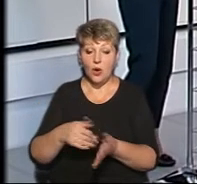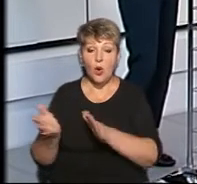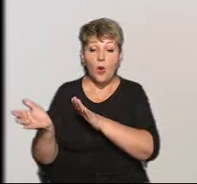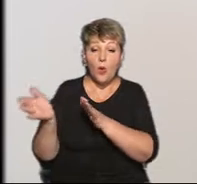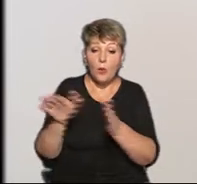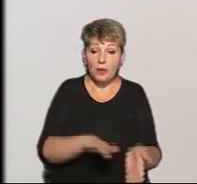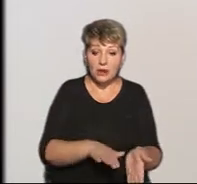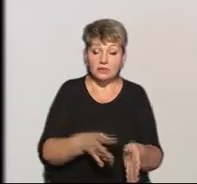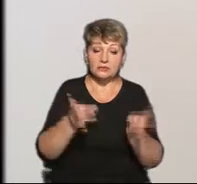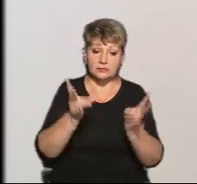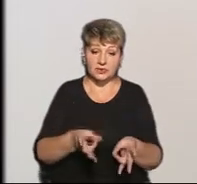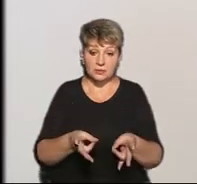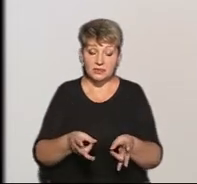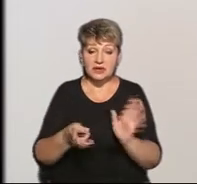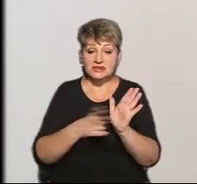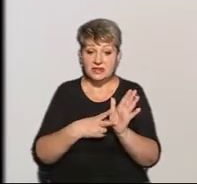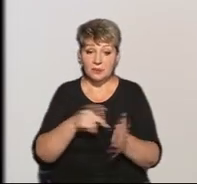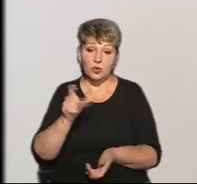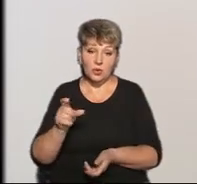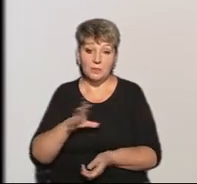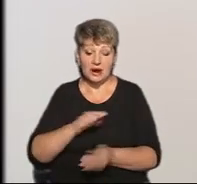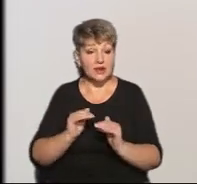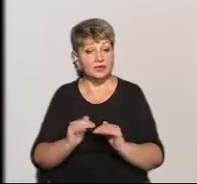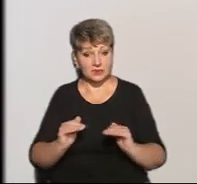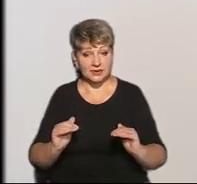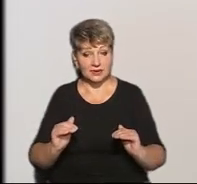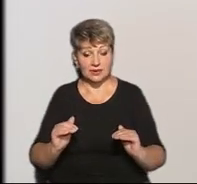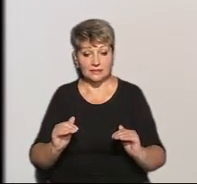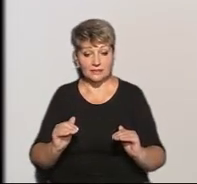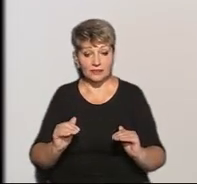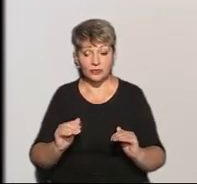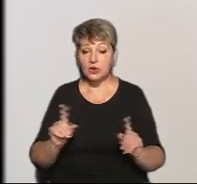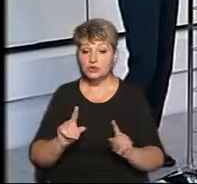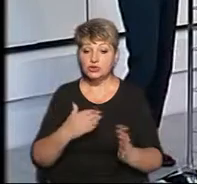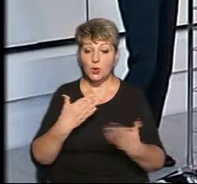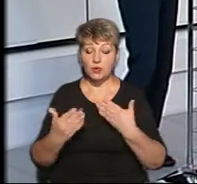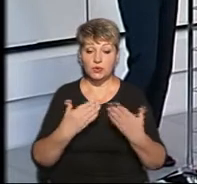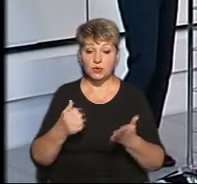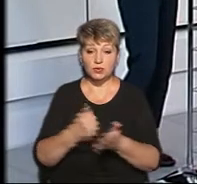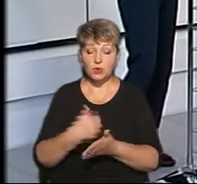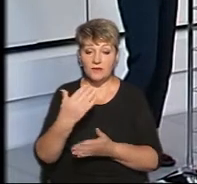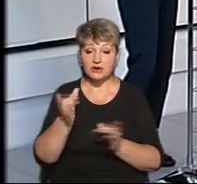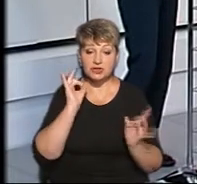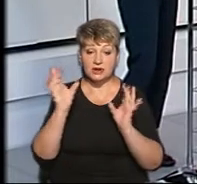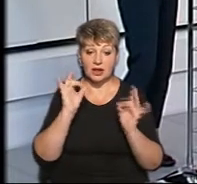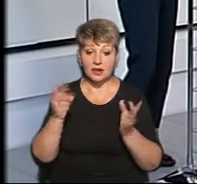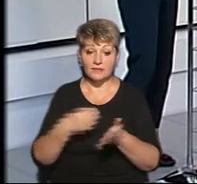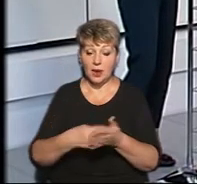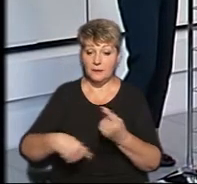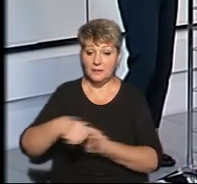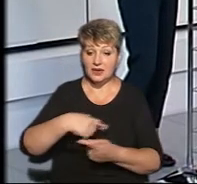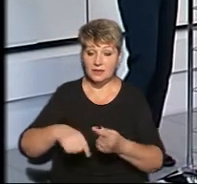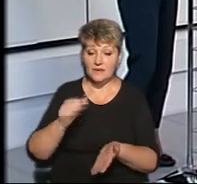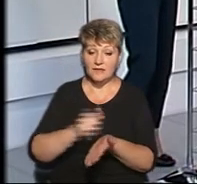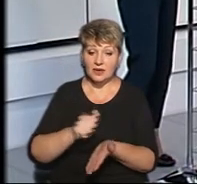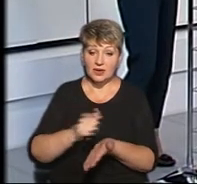так? Травмувалося 7 осіб, з них були діти. От. І що стосується далі вашого рекламного бізнесу, як повідомляє